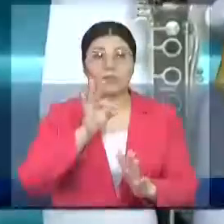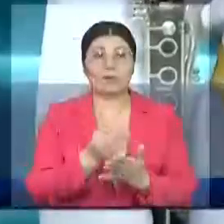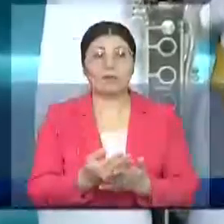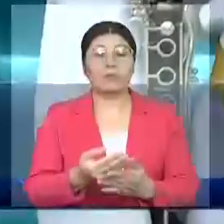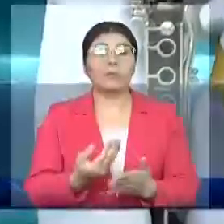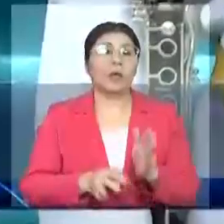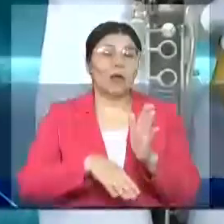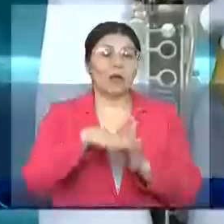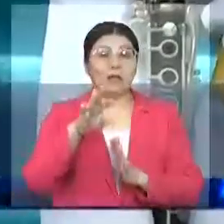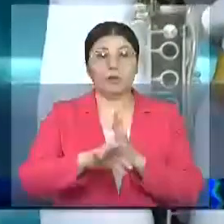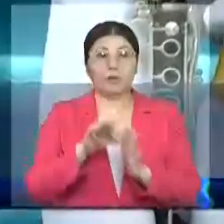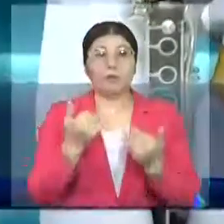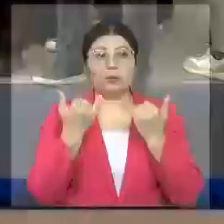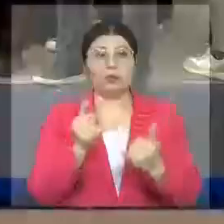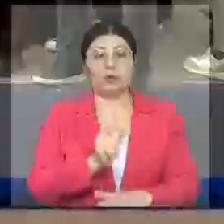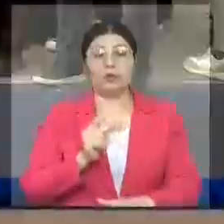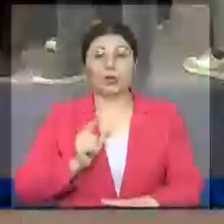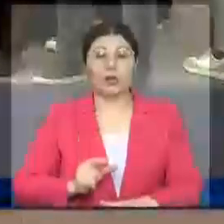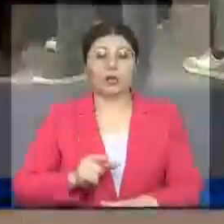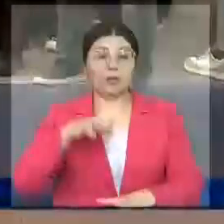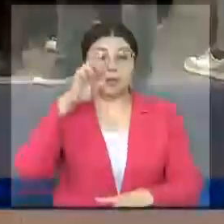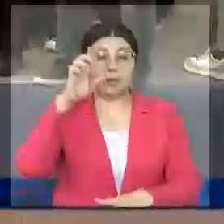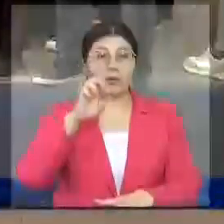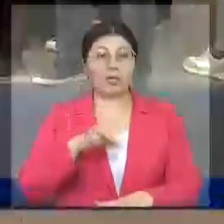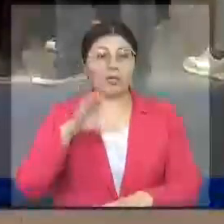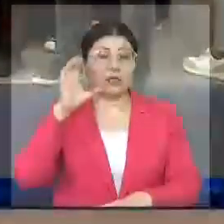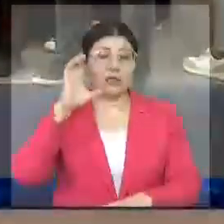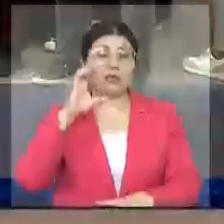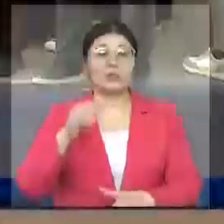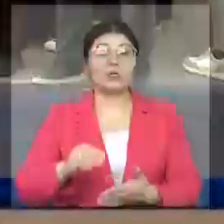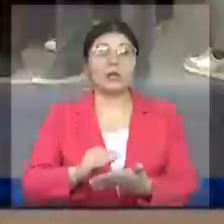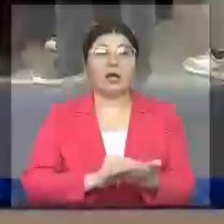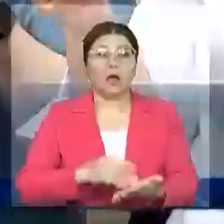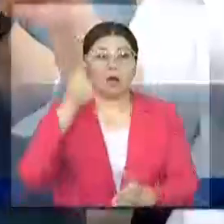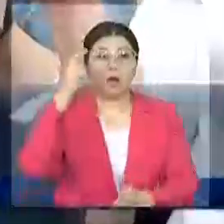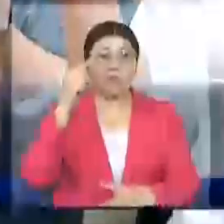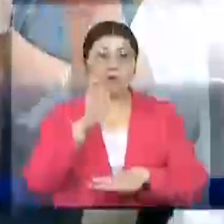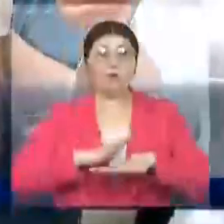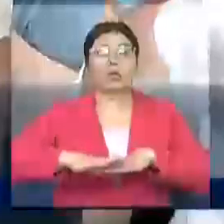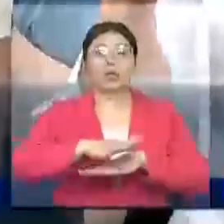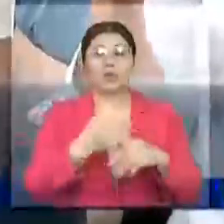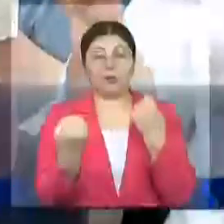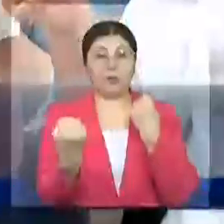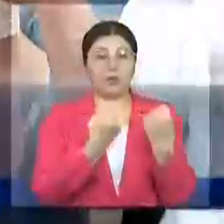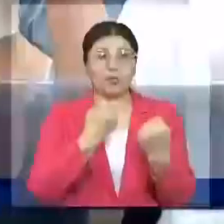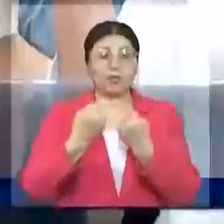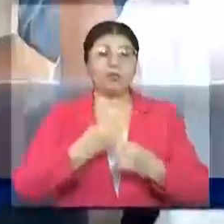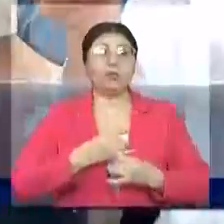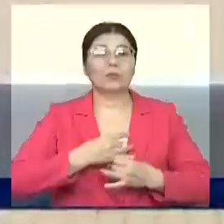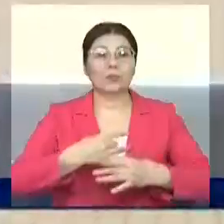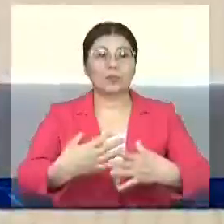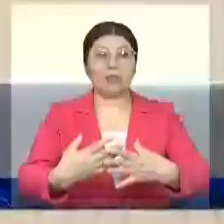шыққан нұсқалардың иелерін бүгінде халық мемлекеттік рәміздердің авторы ретінде таниды. Бұл елдігімізді нығайта түсетін мереке дейді